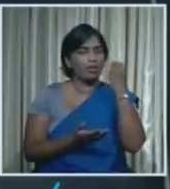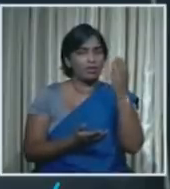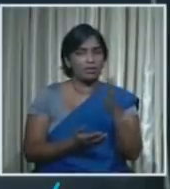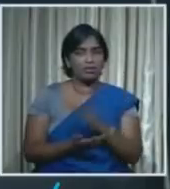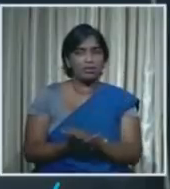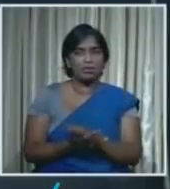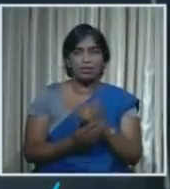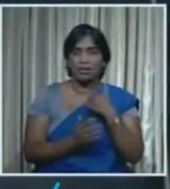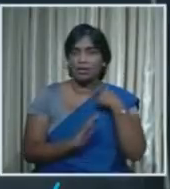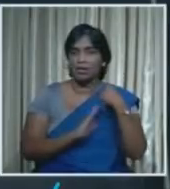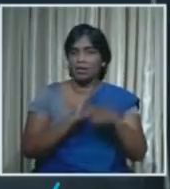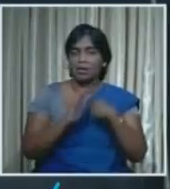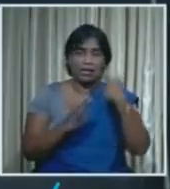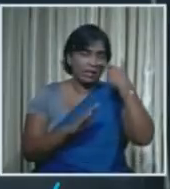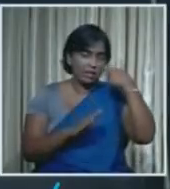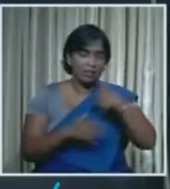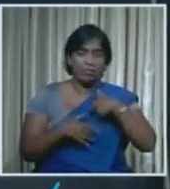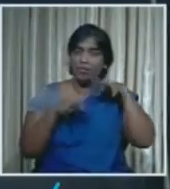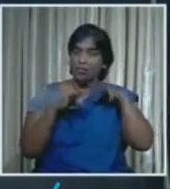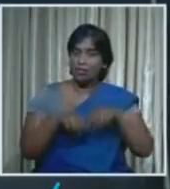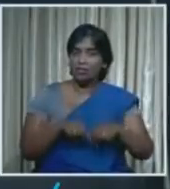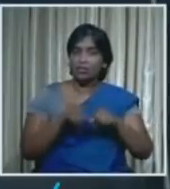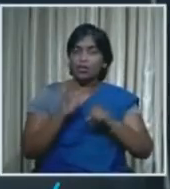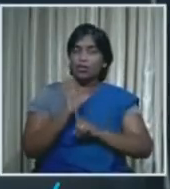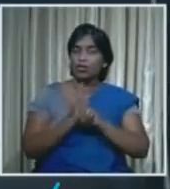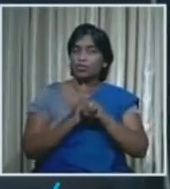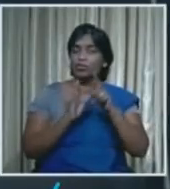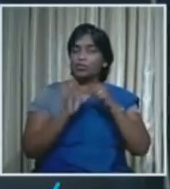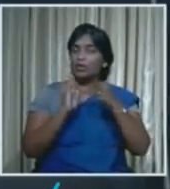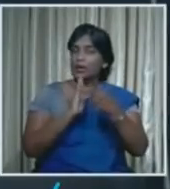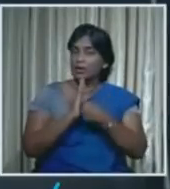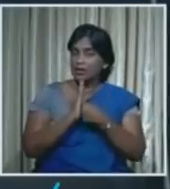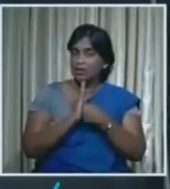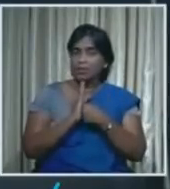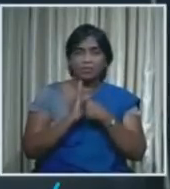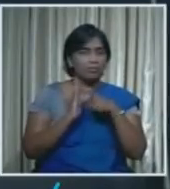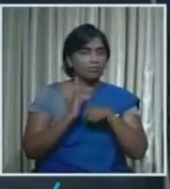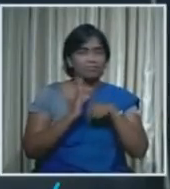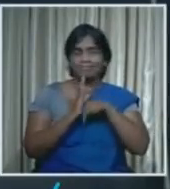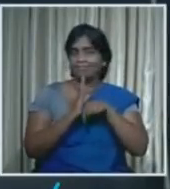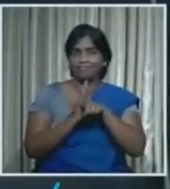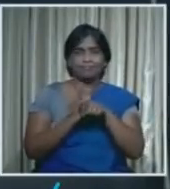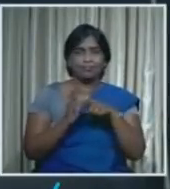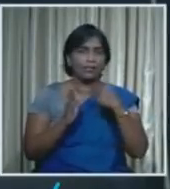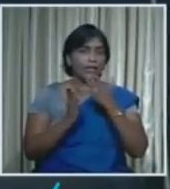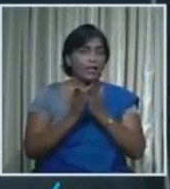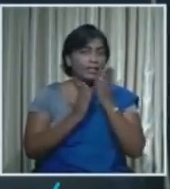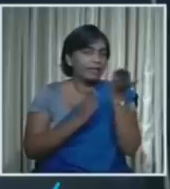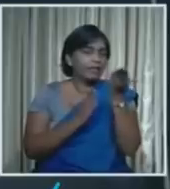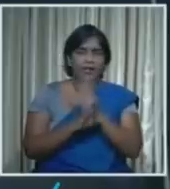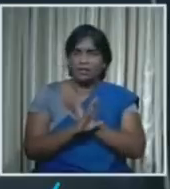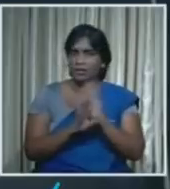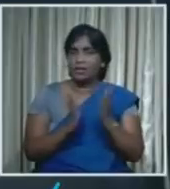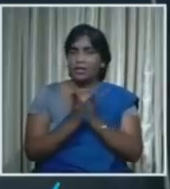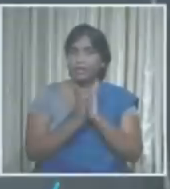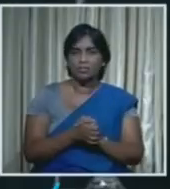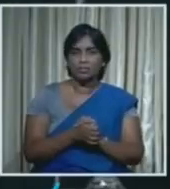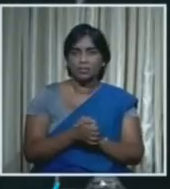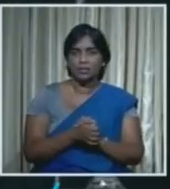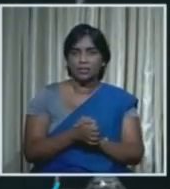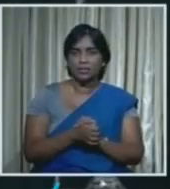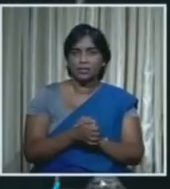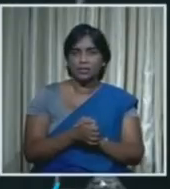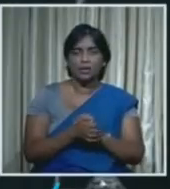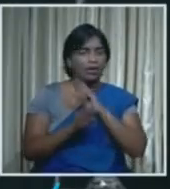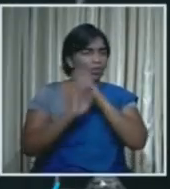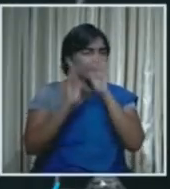අපේ රටේ තෙල් ඒකාධිකාරයේ උතුරු පළාතේවත් නැගෙනහිර පළාතේ කිසිම පළාතක ඉන්දියාව ඉල්ලලා නැහැ ඉල්ලුවත් අපි දෙන්නෙත් නැහැ